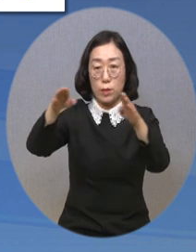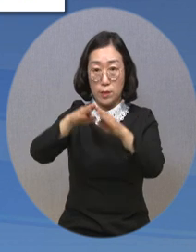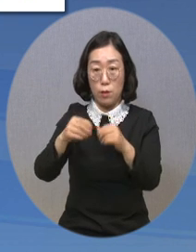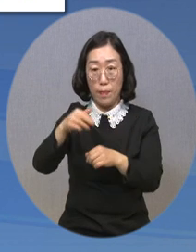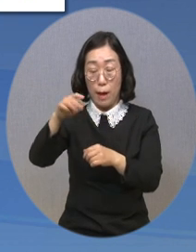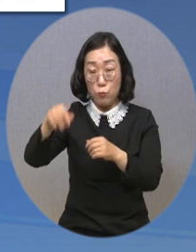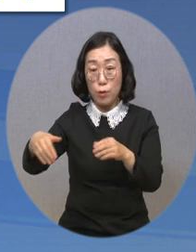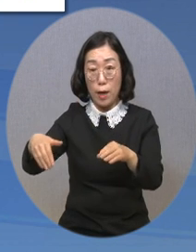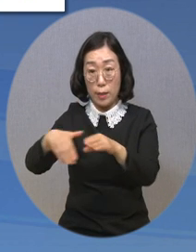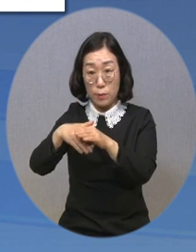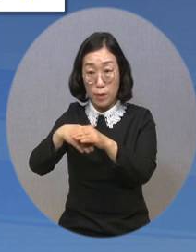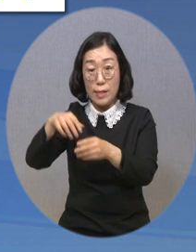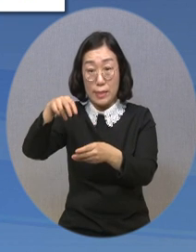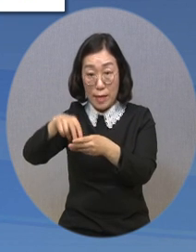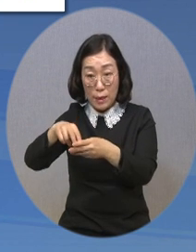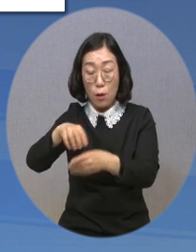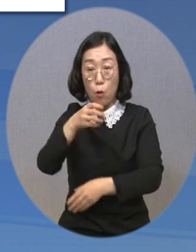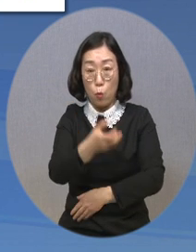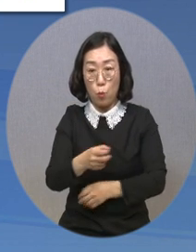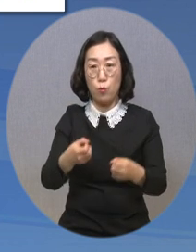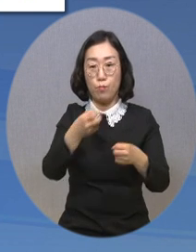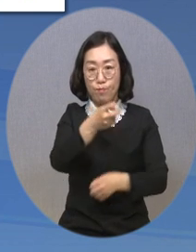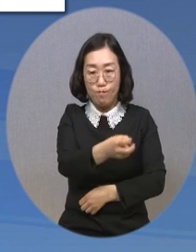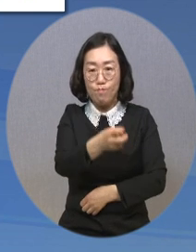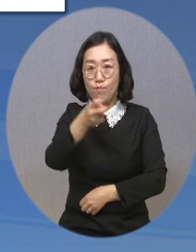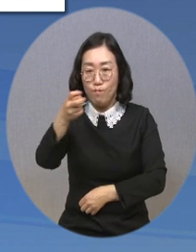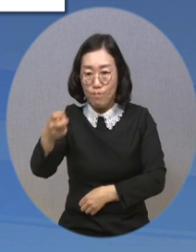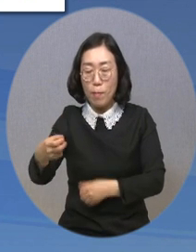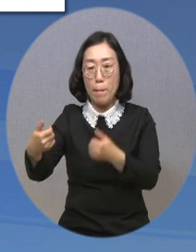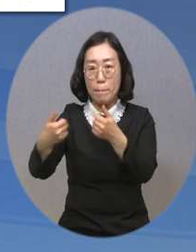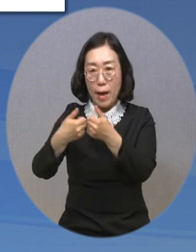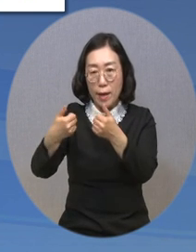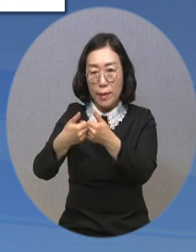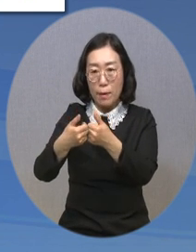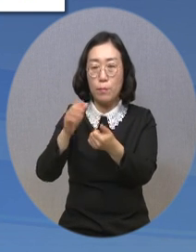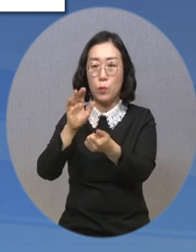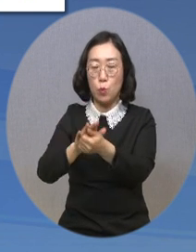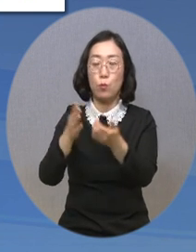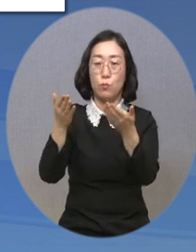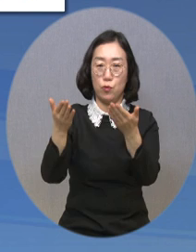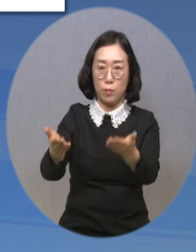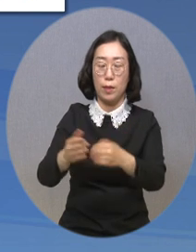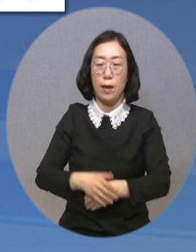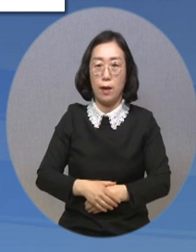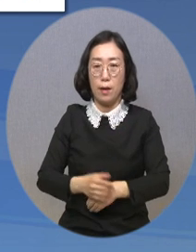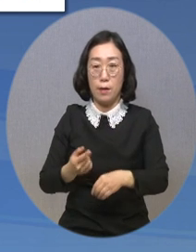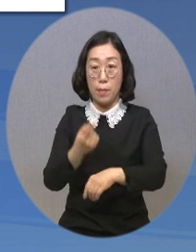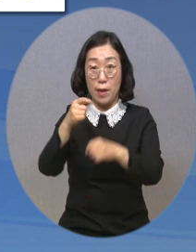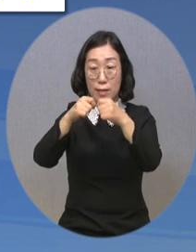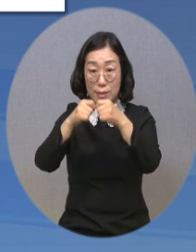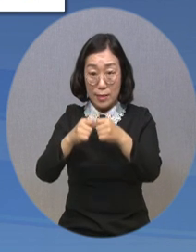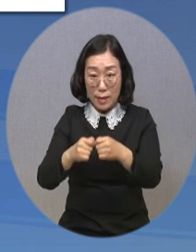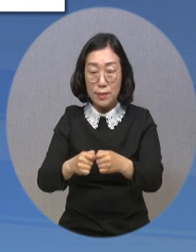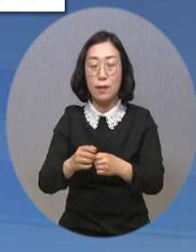가족센터 등을 돌며 맞춤형 취업 상담을 제공할 예정입니다. 이 밖에 자세한